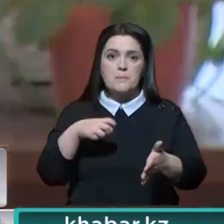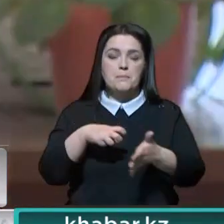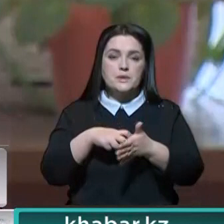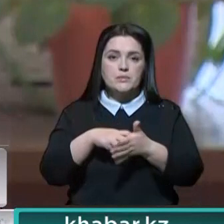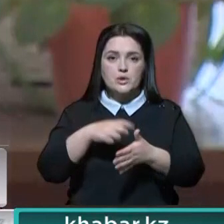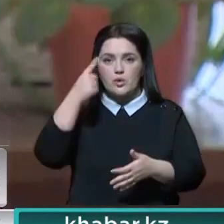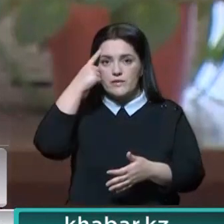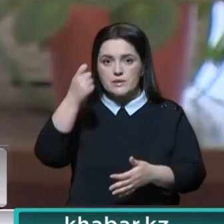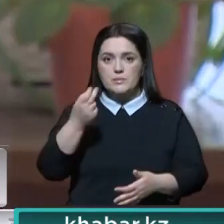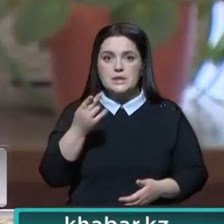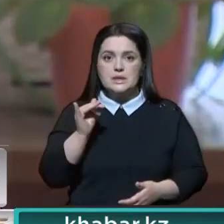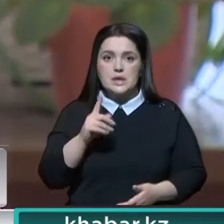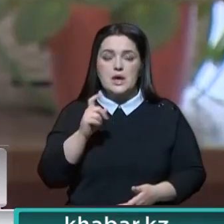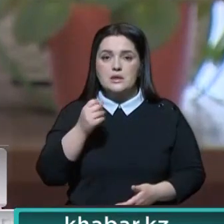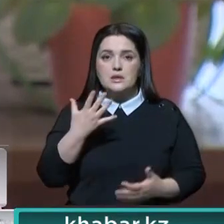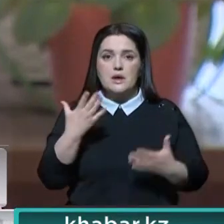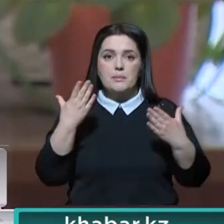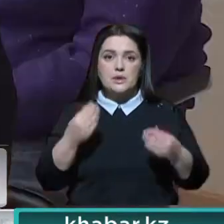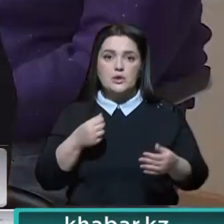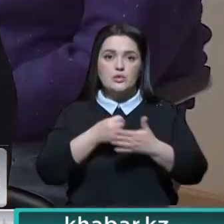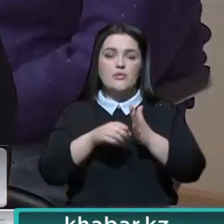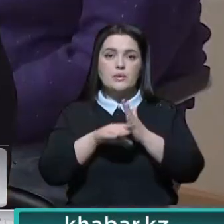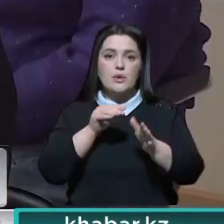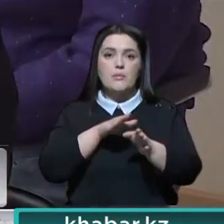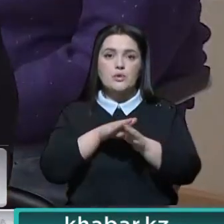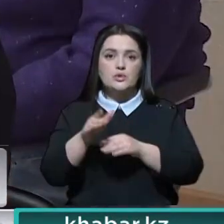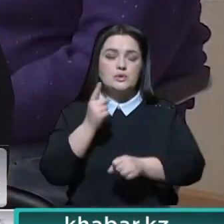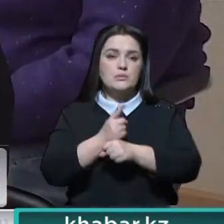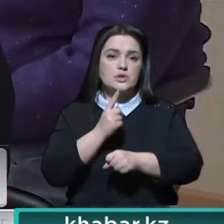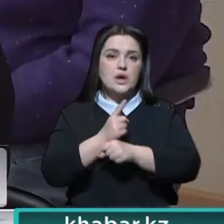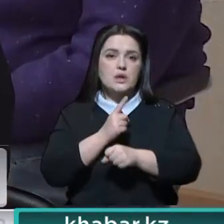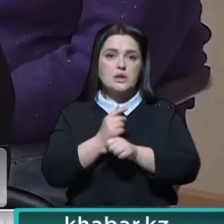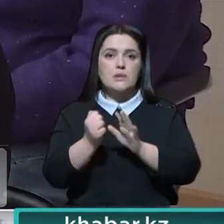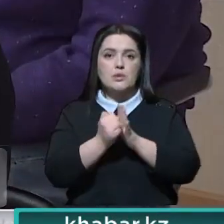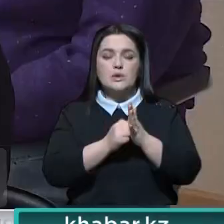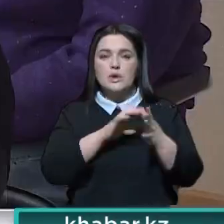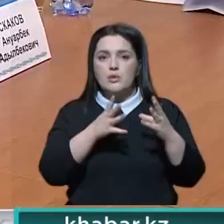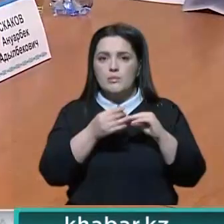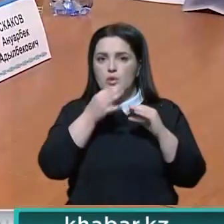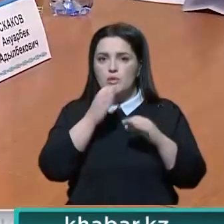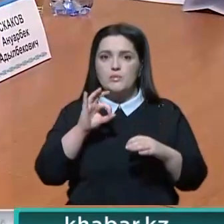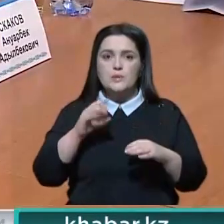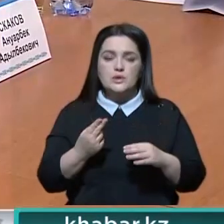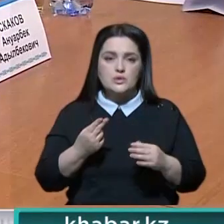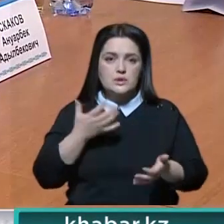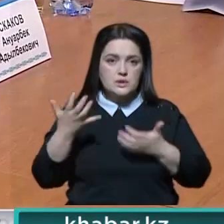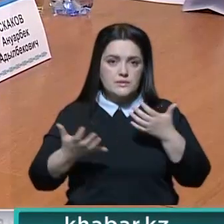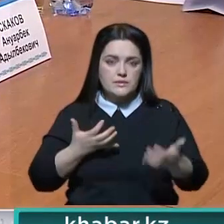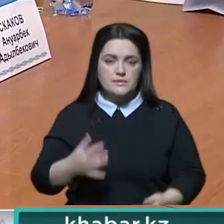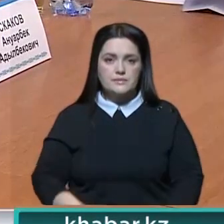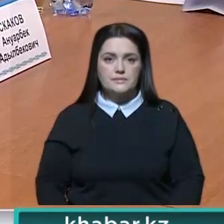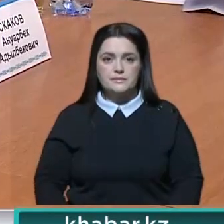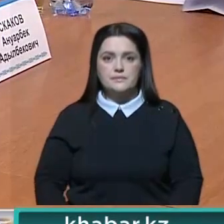предварительно письменно уведомившие ЦИК. А за 5 дней до выборов полностью запрещается публикация результатов любых